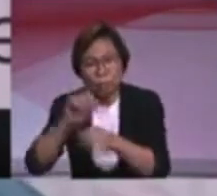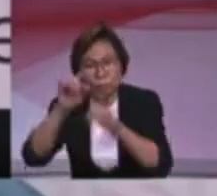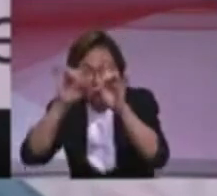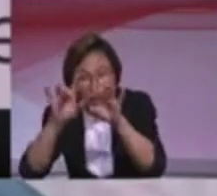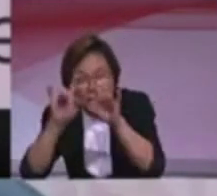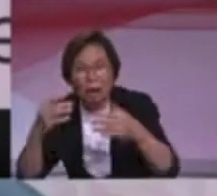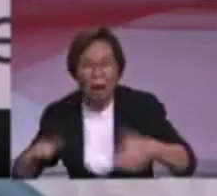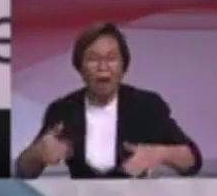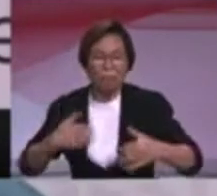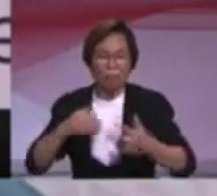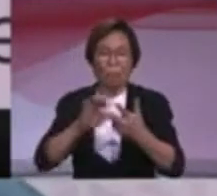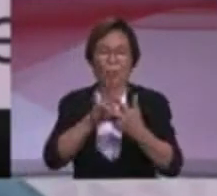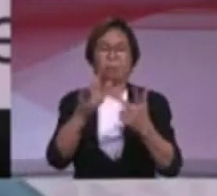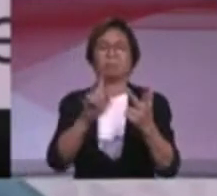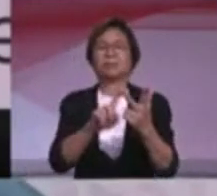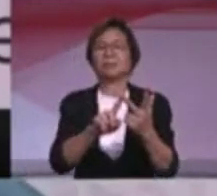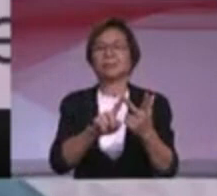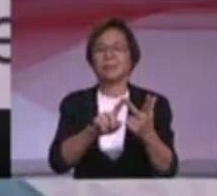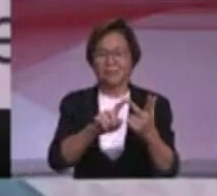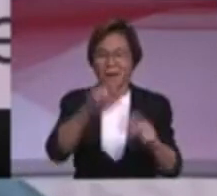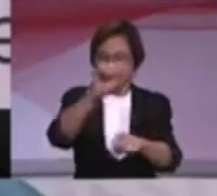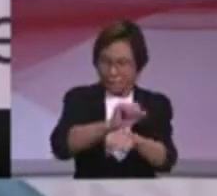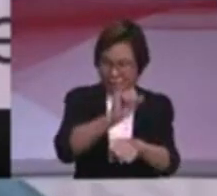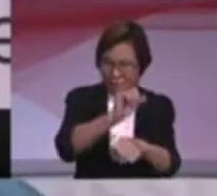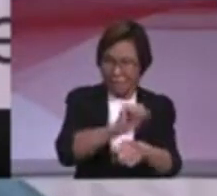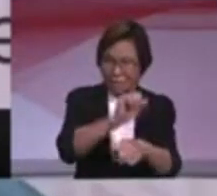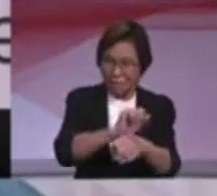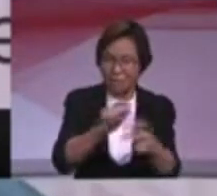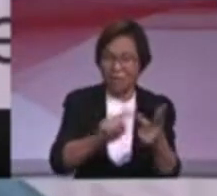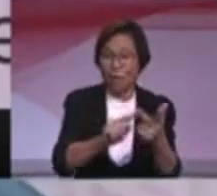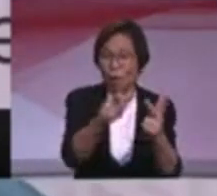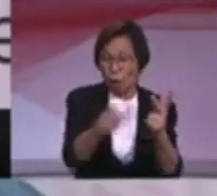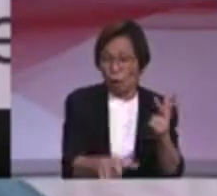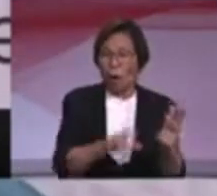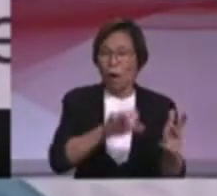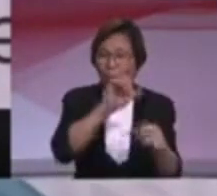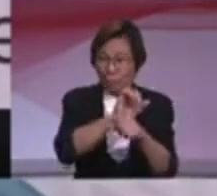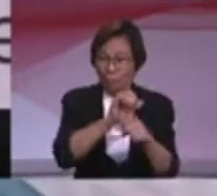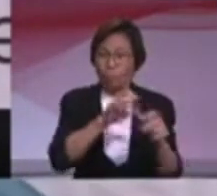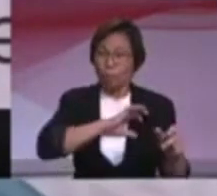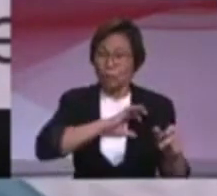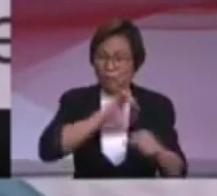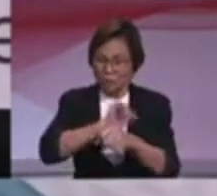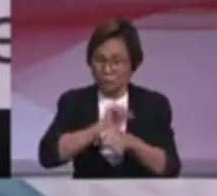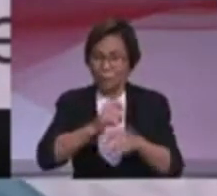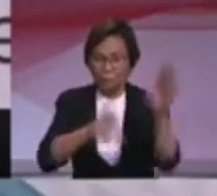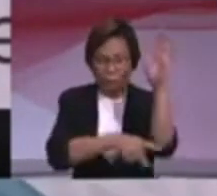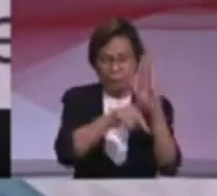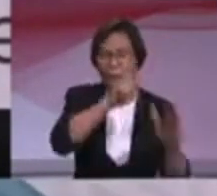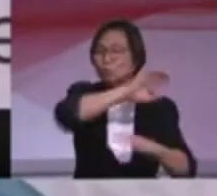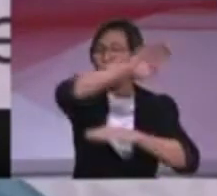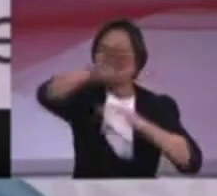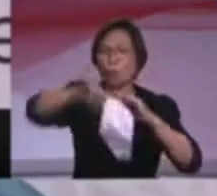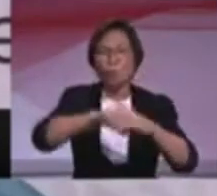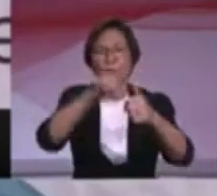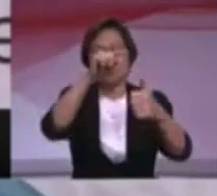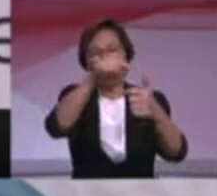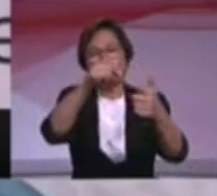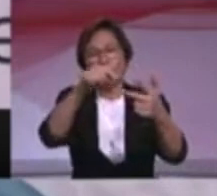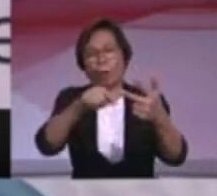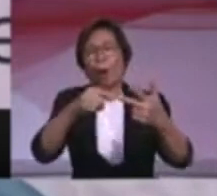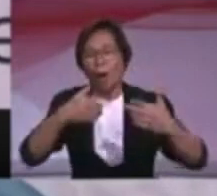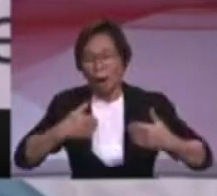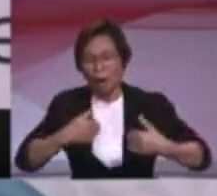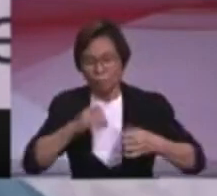positif. Beliau juga ada tugasan di parlimen. Jadi keseluruhan ini ada 3 kes yang positif.